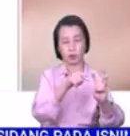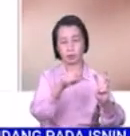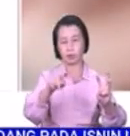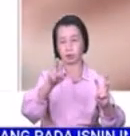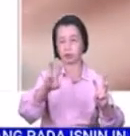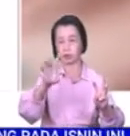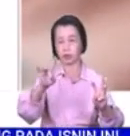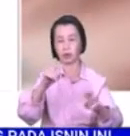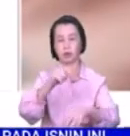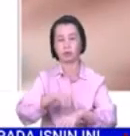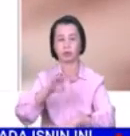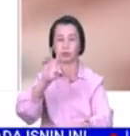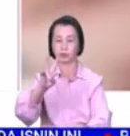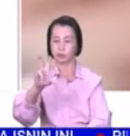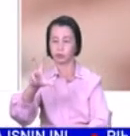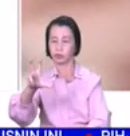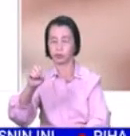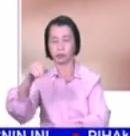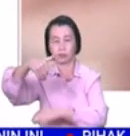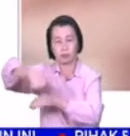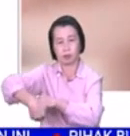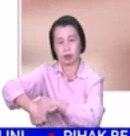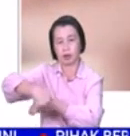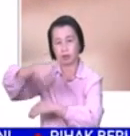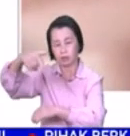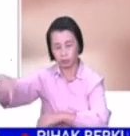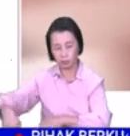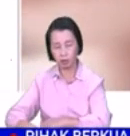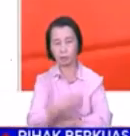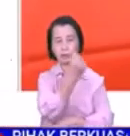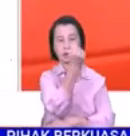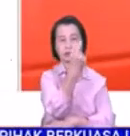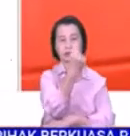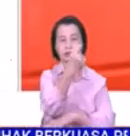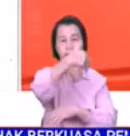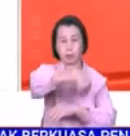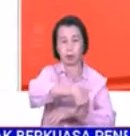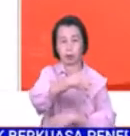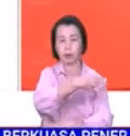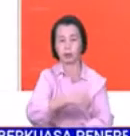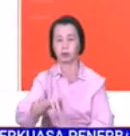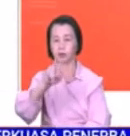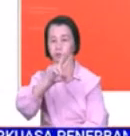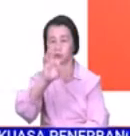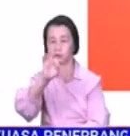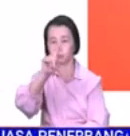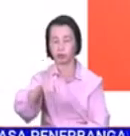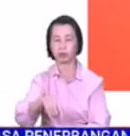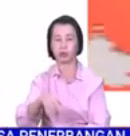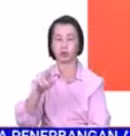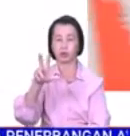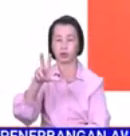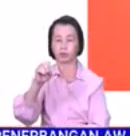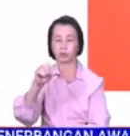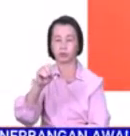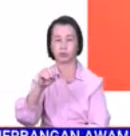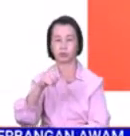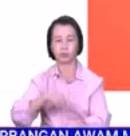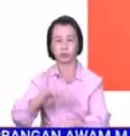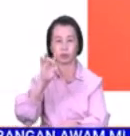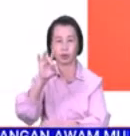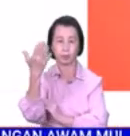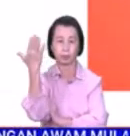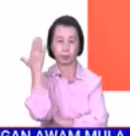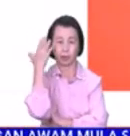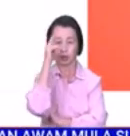bulan ini bermula pukul 7.30 minit malam hingga 11 malam dan pada 29 hingga 30 hari bulan dari pukul